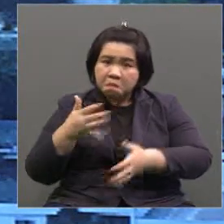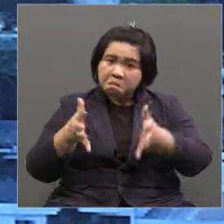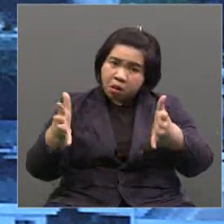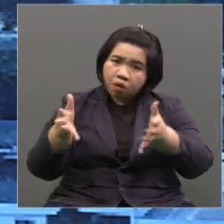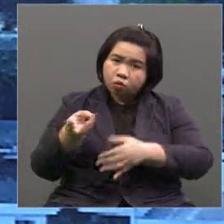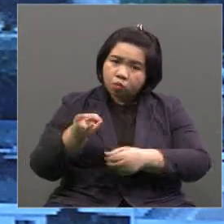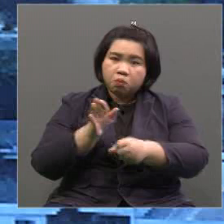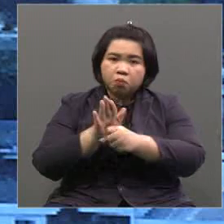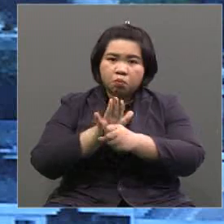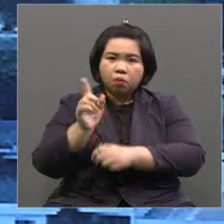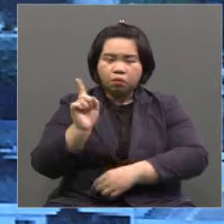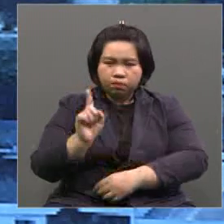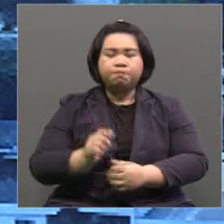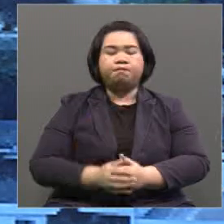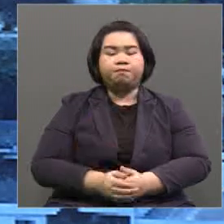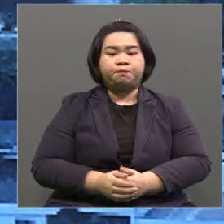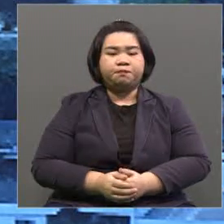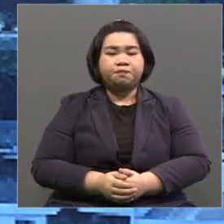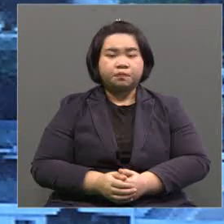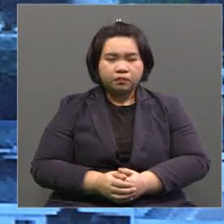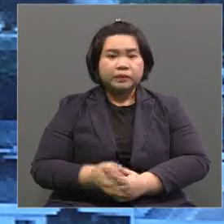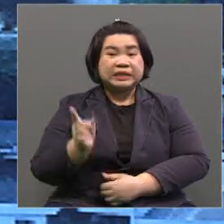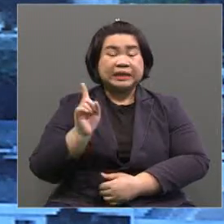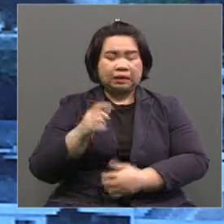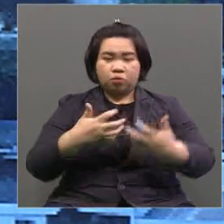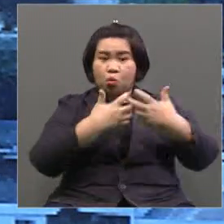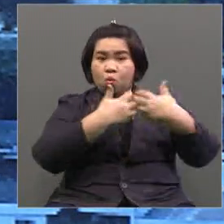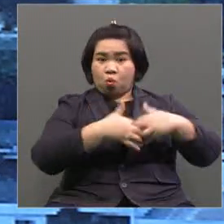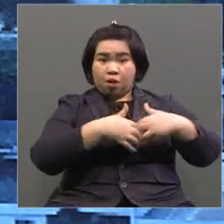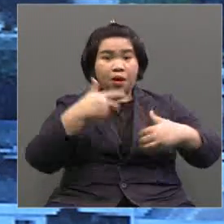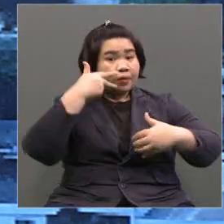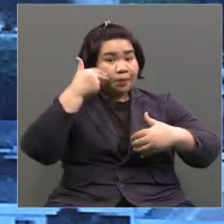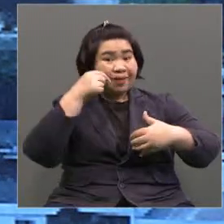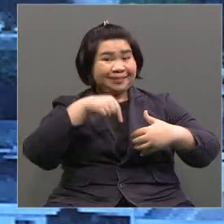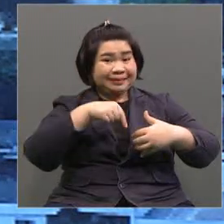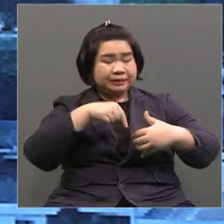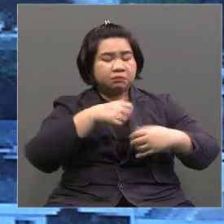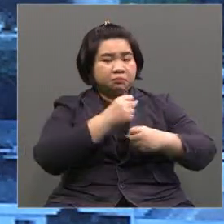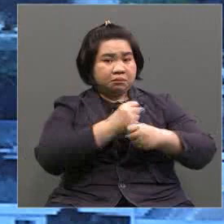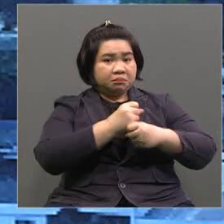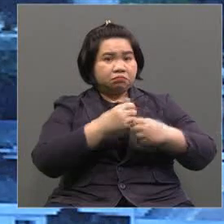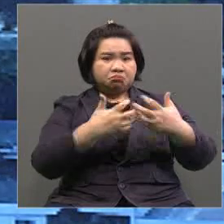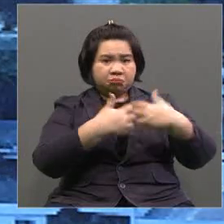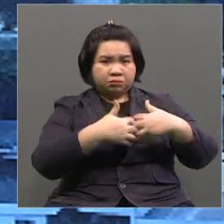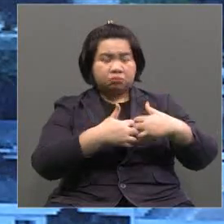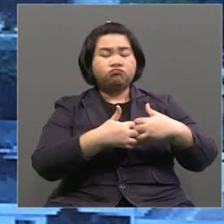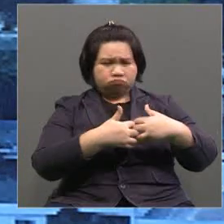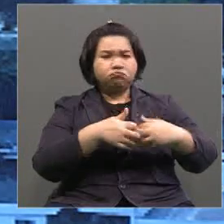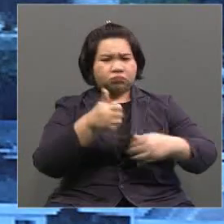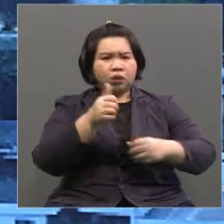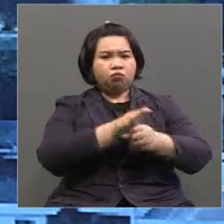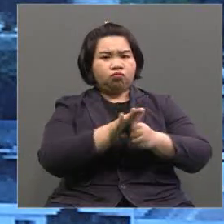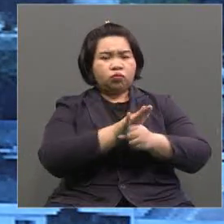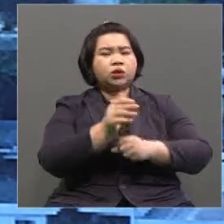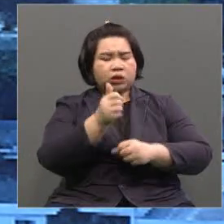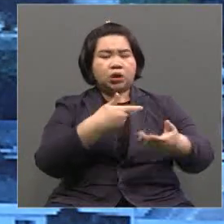พอต่อความต้องการของตลาดไหมโดยเฉพาะจากต้นทางโรงงานผลิตน้ำตาลทรายนะคะซึ่งก็พบว่ายังมีปริมาณน้ำตาลทรายที่เพียง